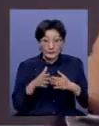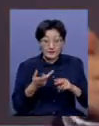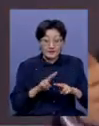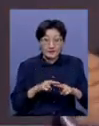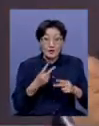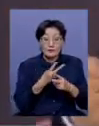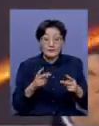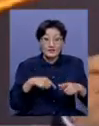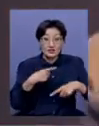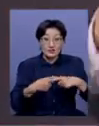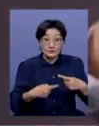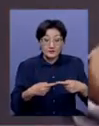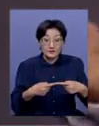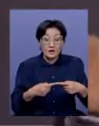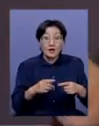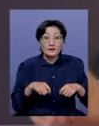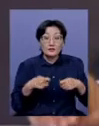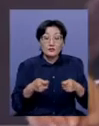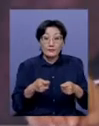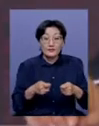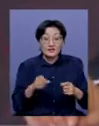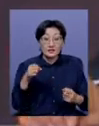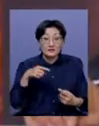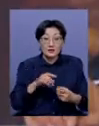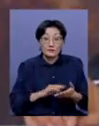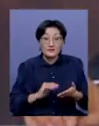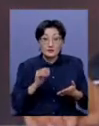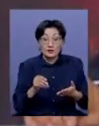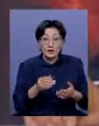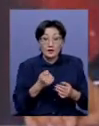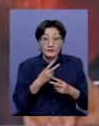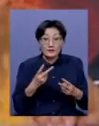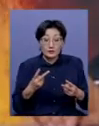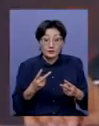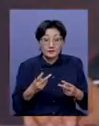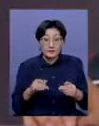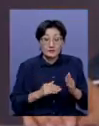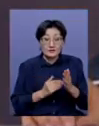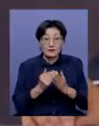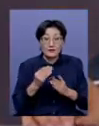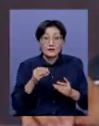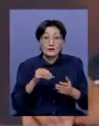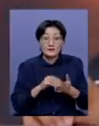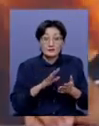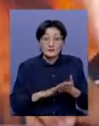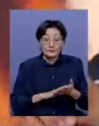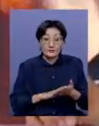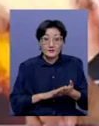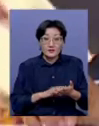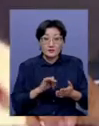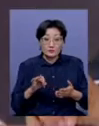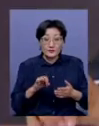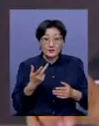мы должны увидеть уже через статистику когда они подойдут соответствующее заявление или мы увидим рост какого-то количества регистрируемых на бирже труда и